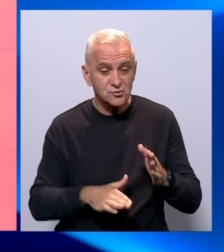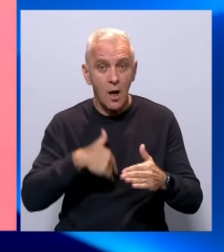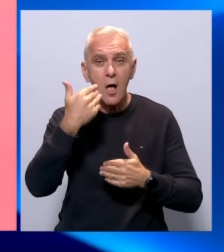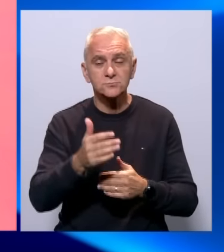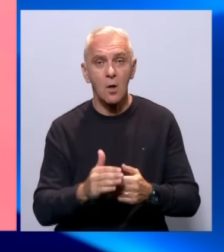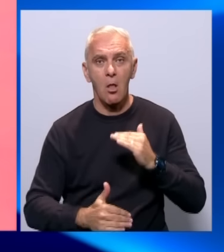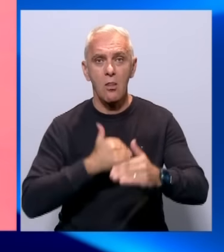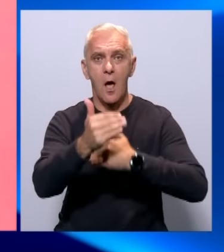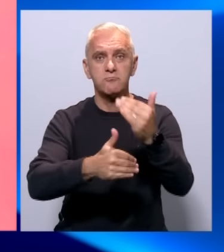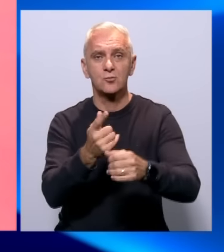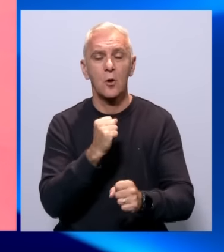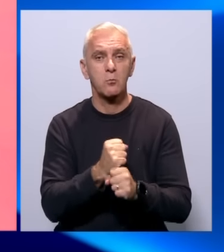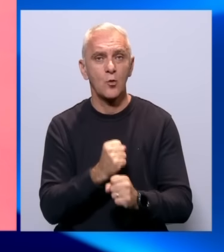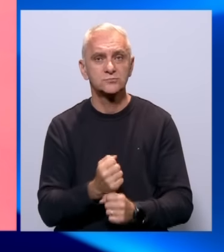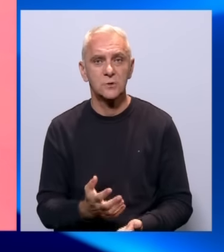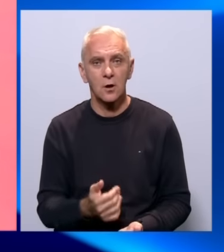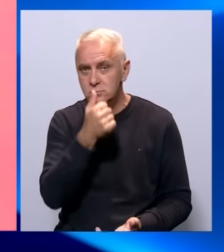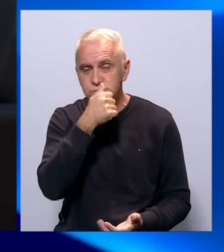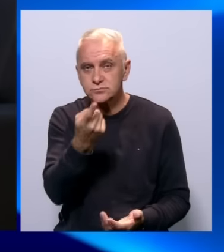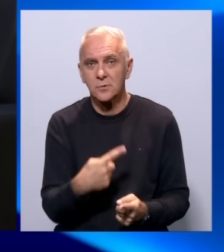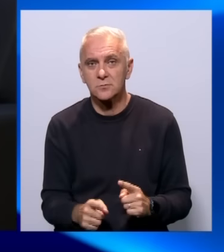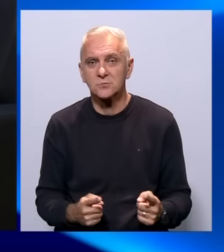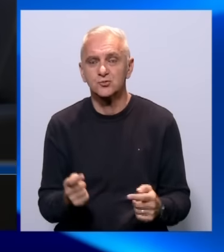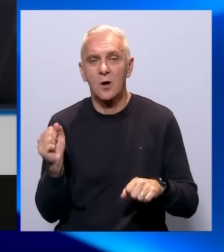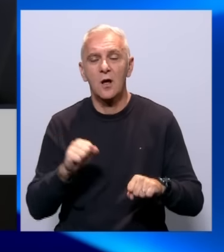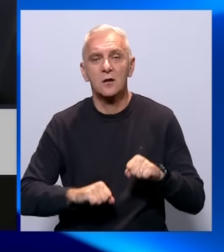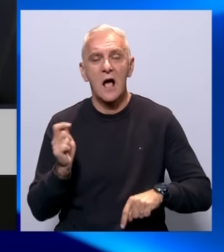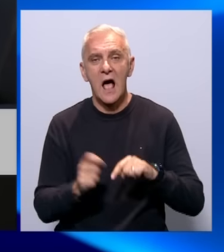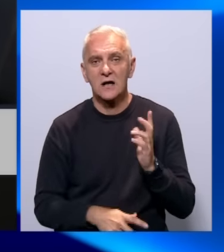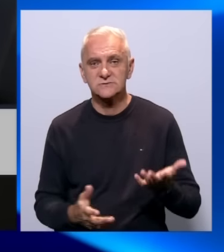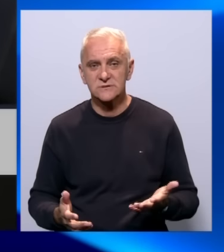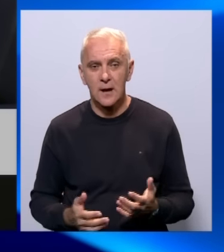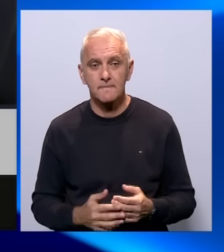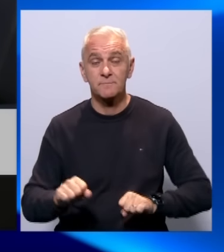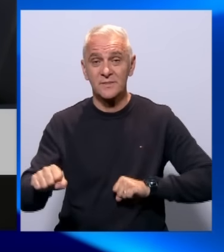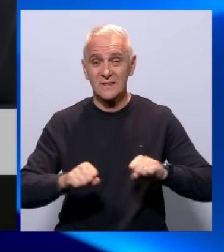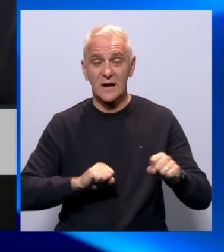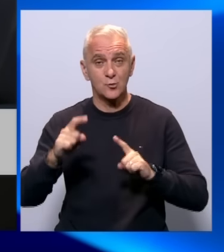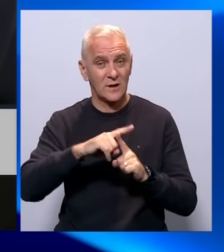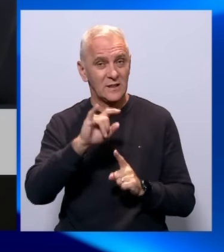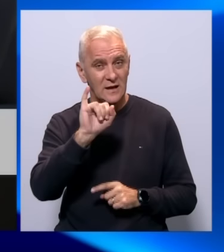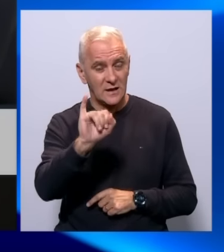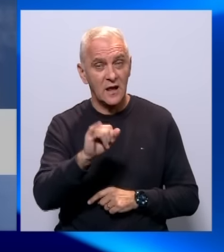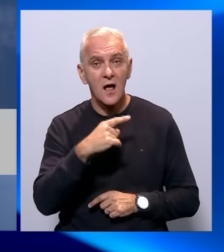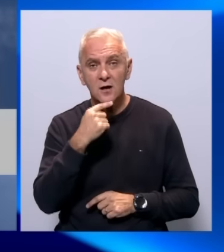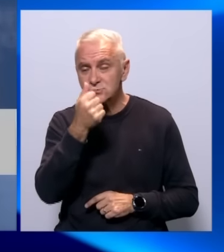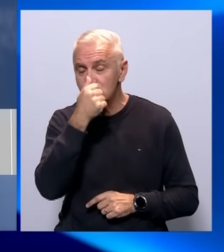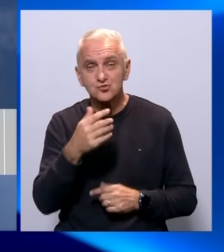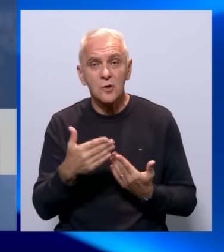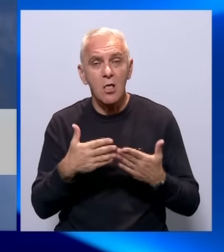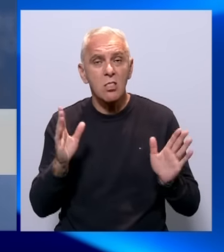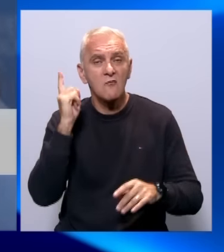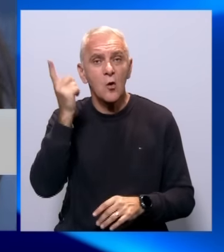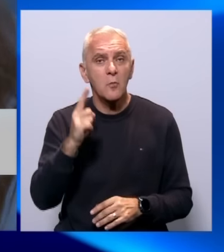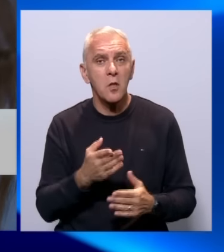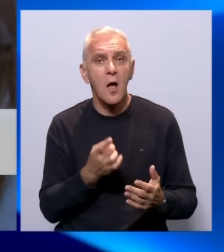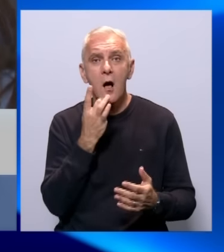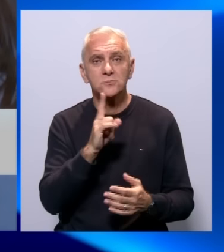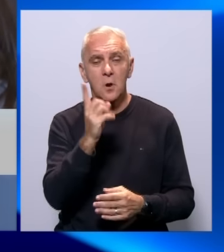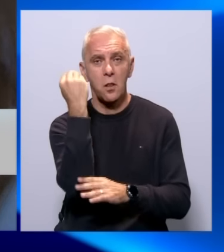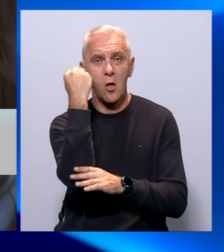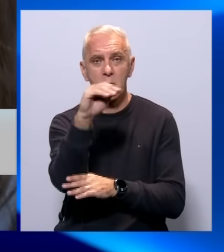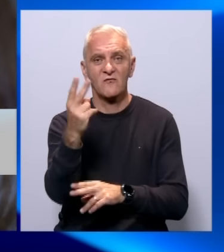napreduju u svom poslu. Dakle, šta je svrha? Direktorica Transparency Internationala pita šta je poenta javne opomene kada se ne